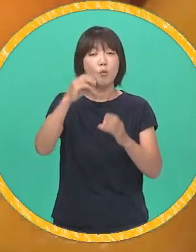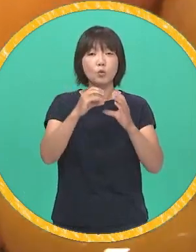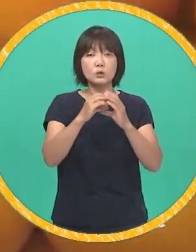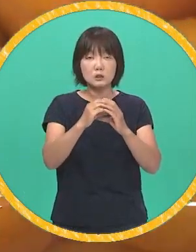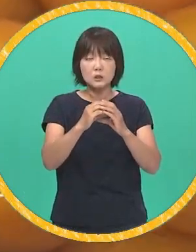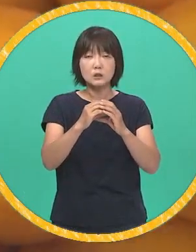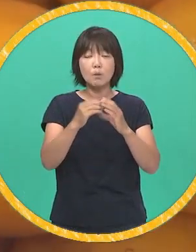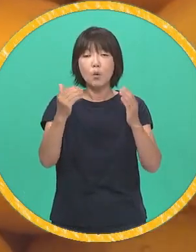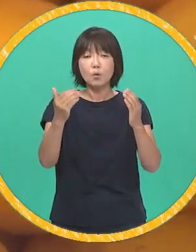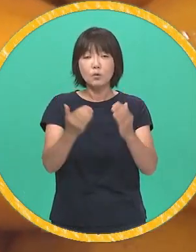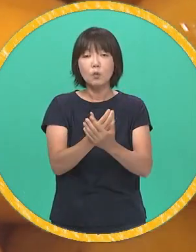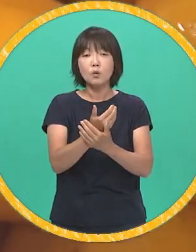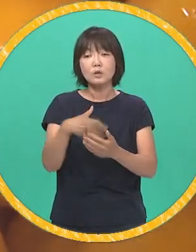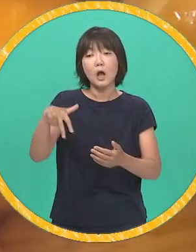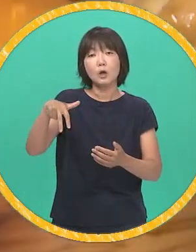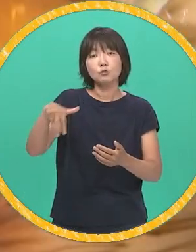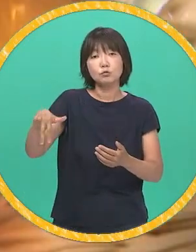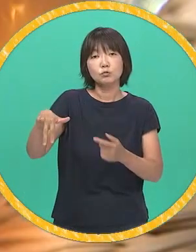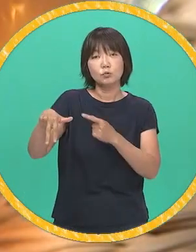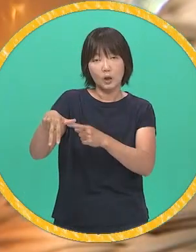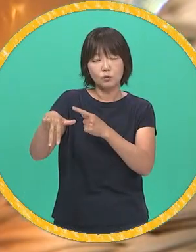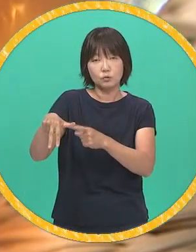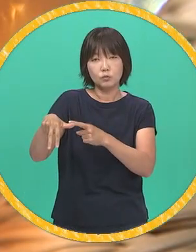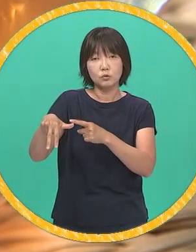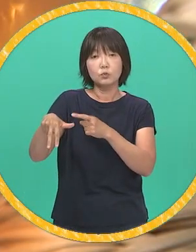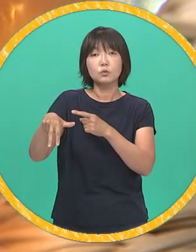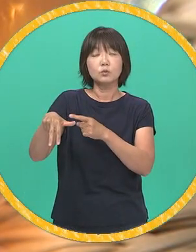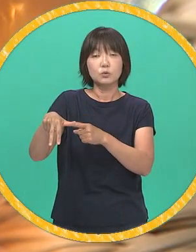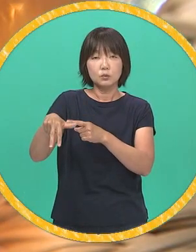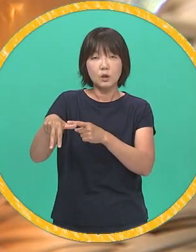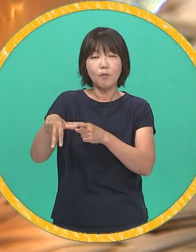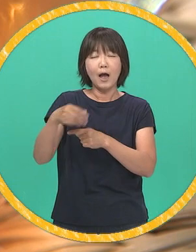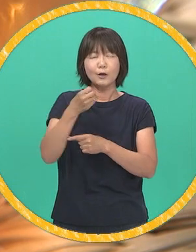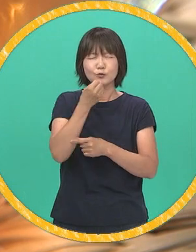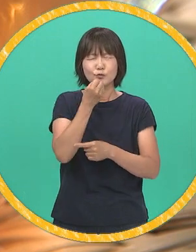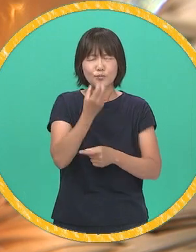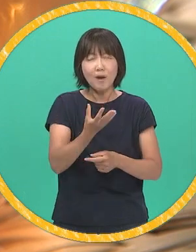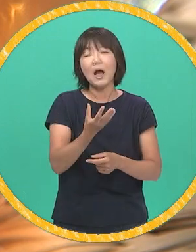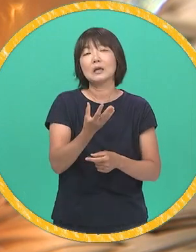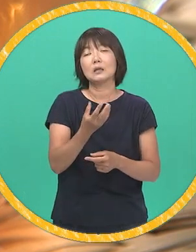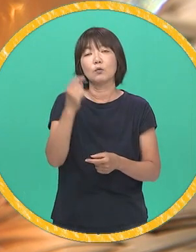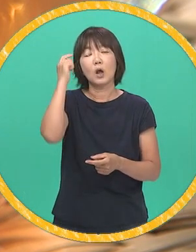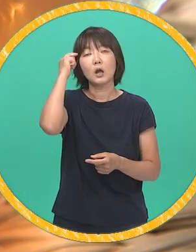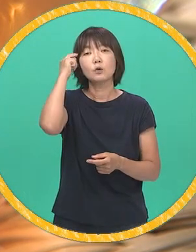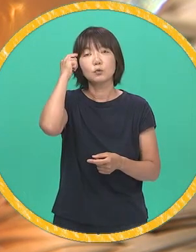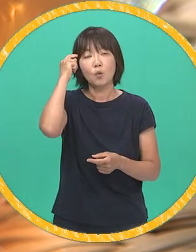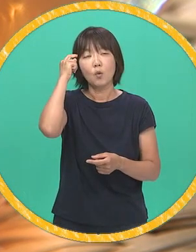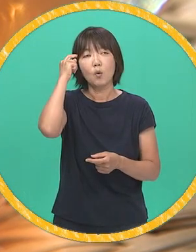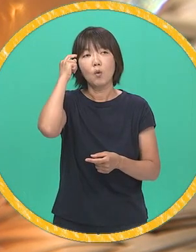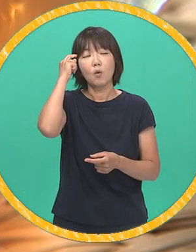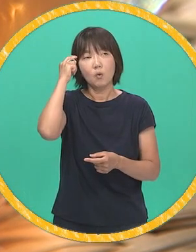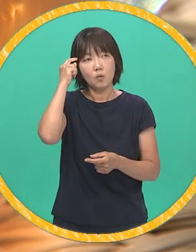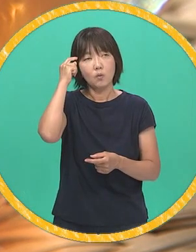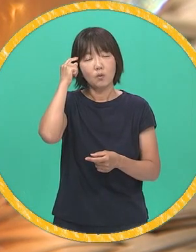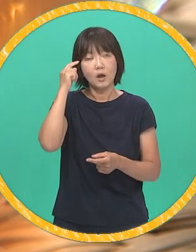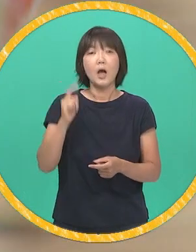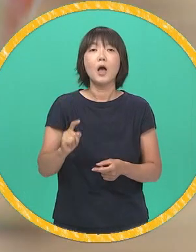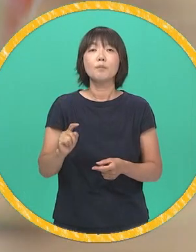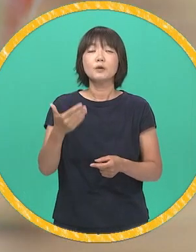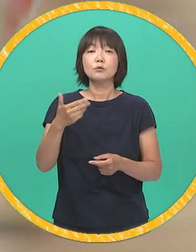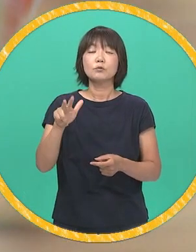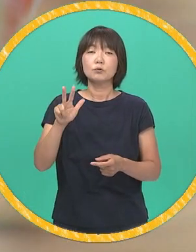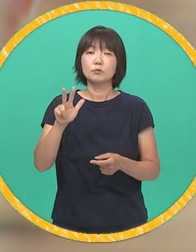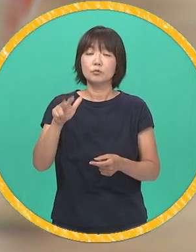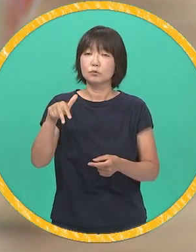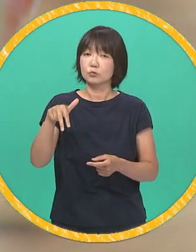も水っていうのが取れるんですねあれはすっぱくてしょっぱいということを考えるとそのもの後